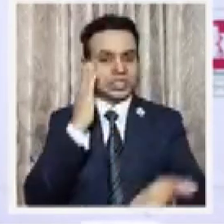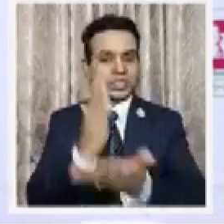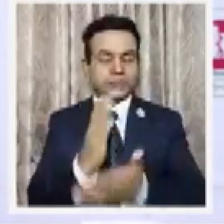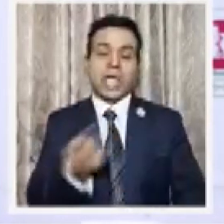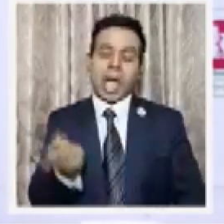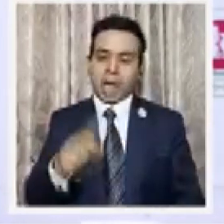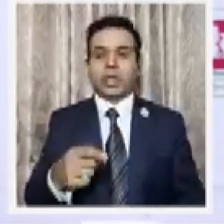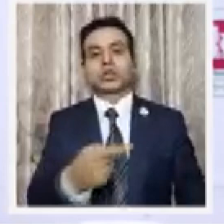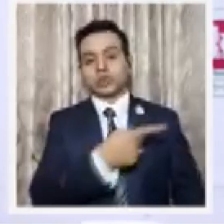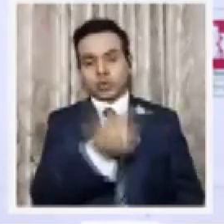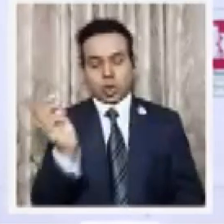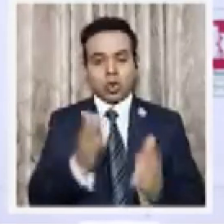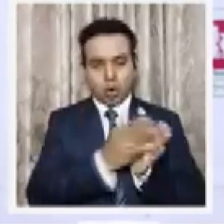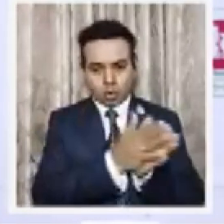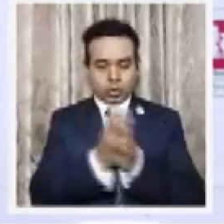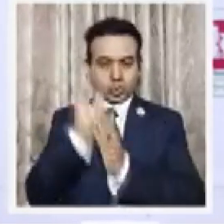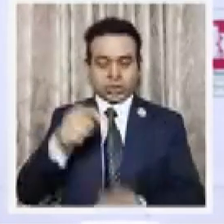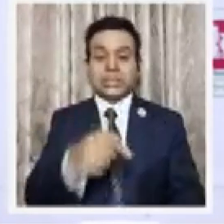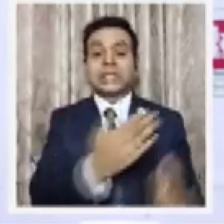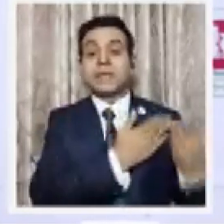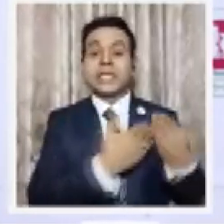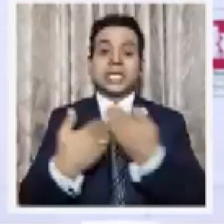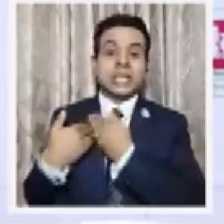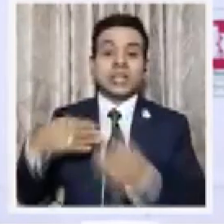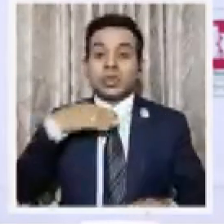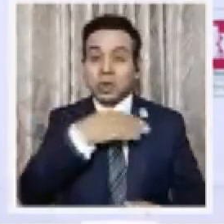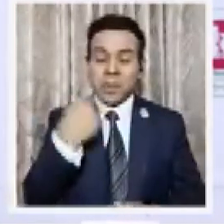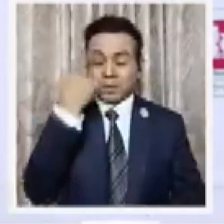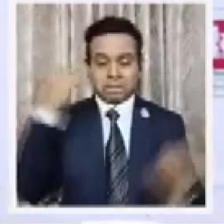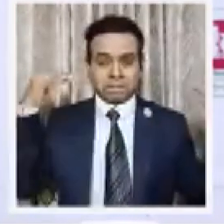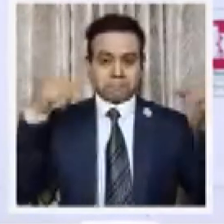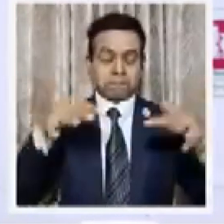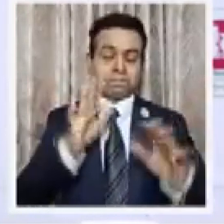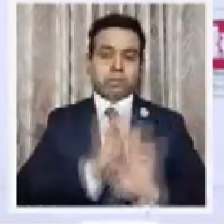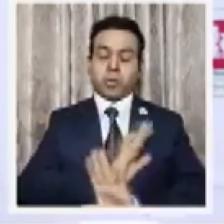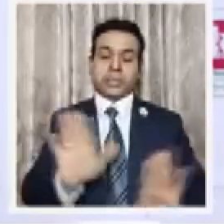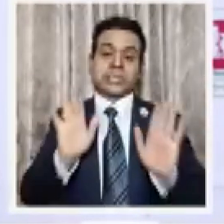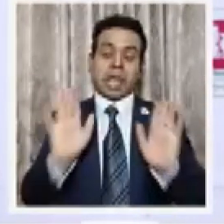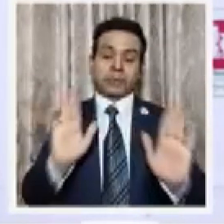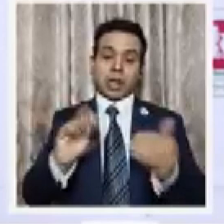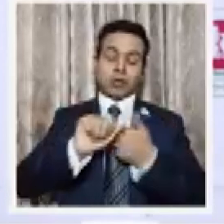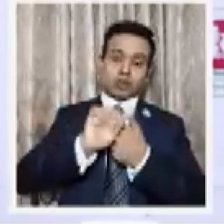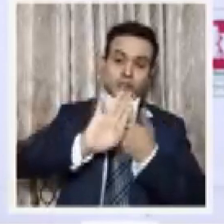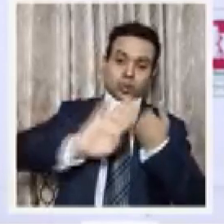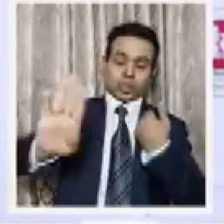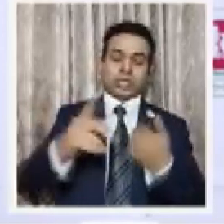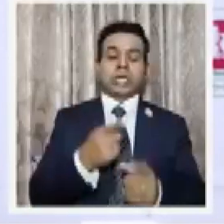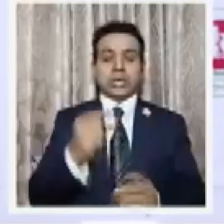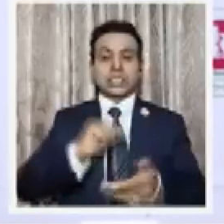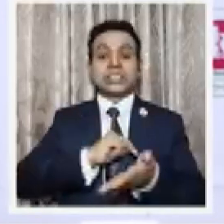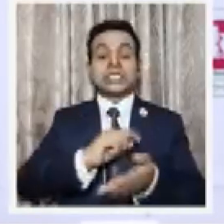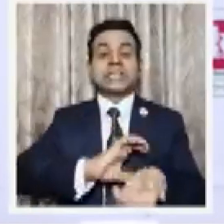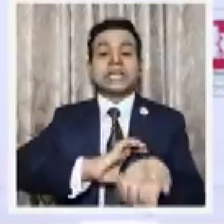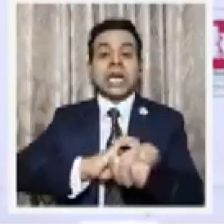650,805 জন। এই ছিল আমাদের কাছে তথ্য। তথ্য শেষ করবার আগে আবারও বলবো, সামনে কোরবানির ঈদে আমরা